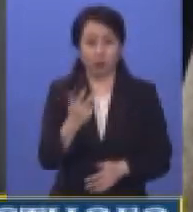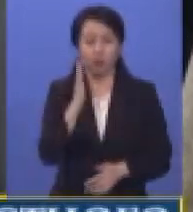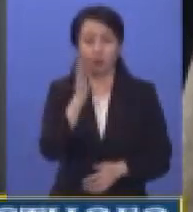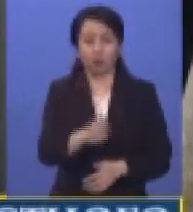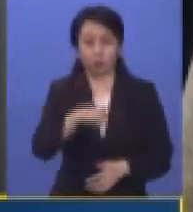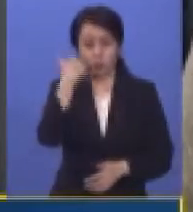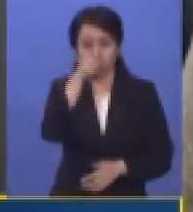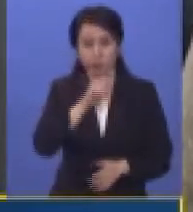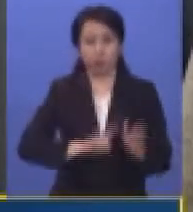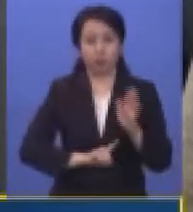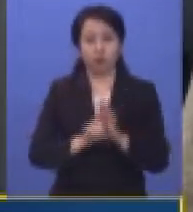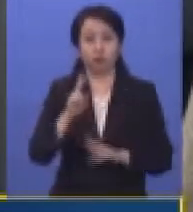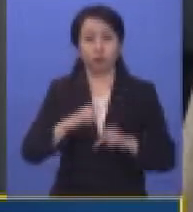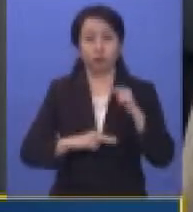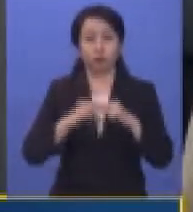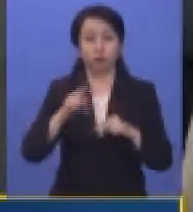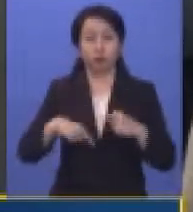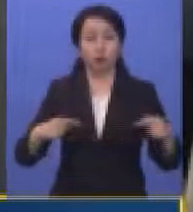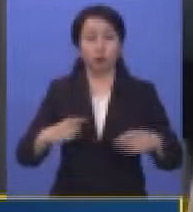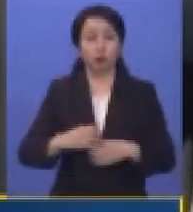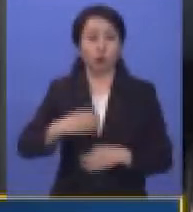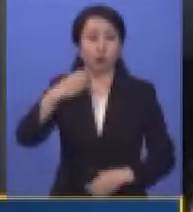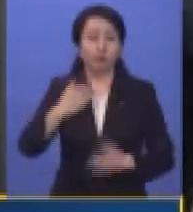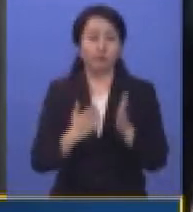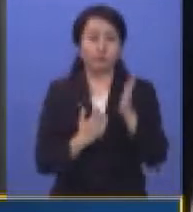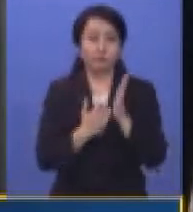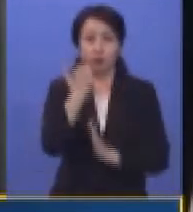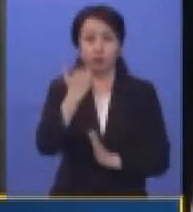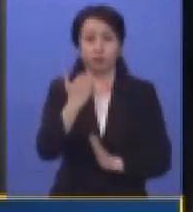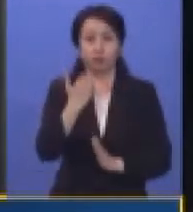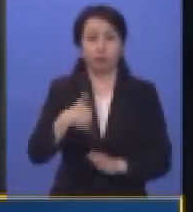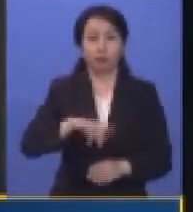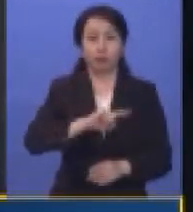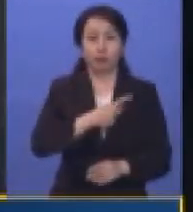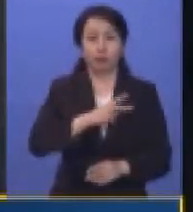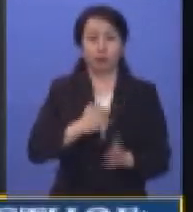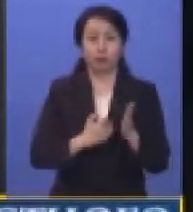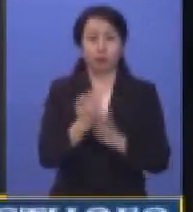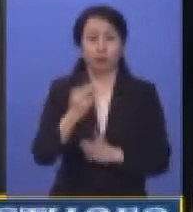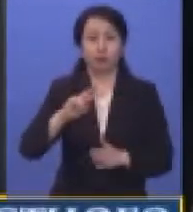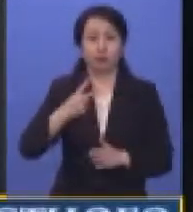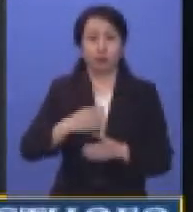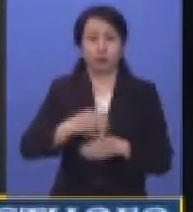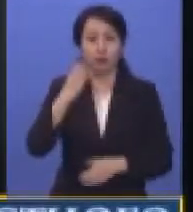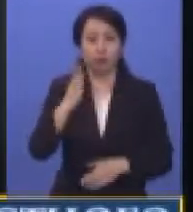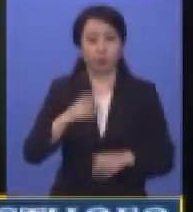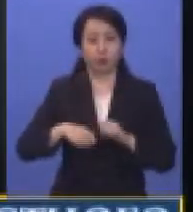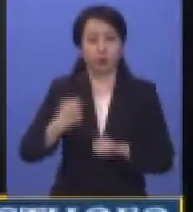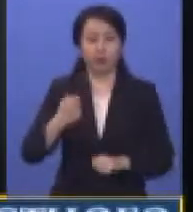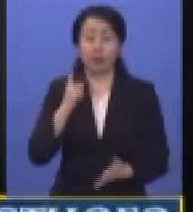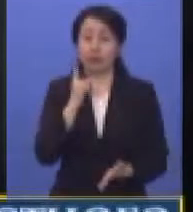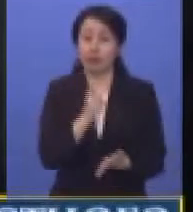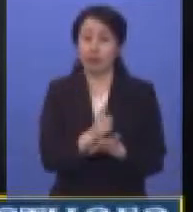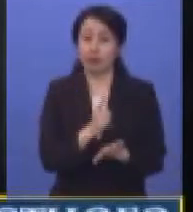год начнем уже строить уже другую трубу, намного выше, вместо первой и второй трубы. Вторая труба тоже будет разбираться. Требования